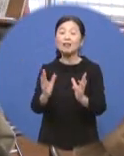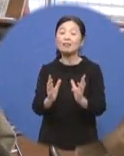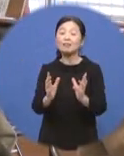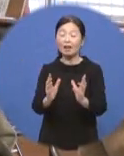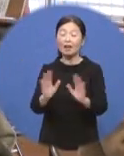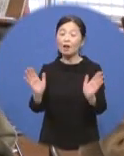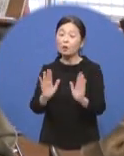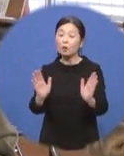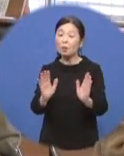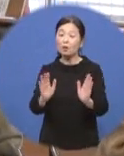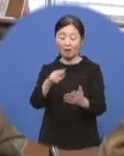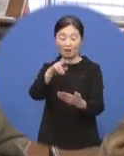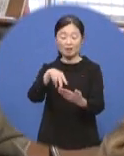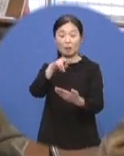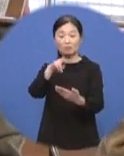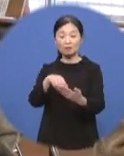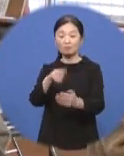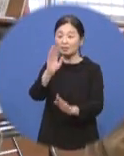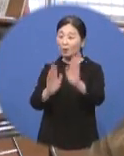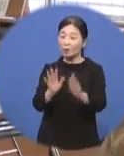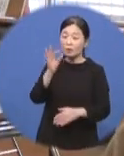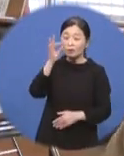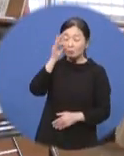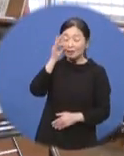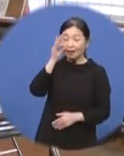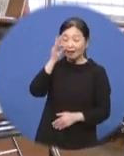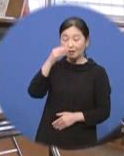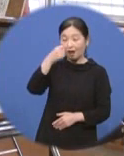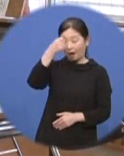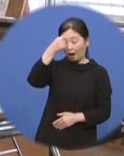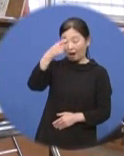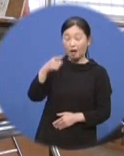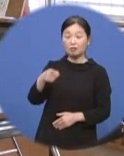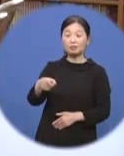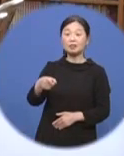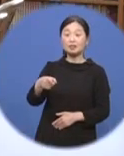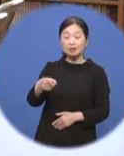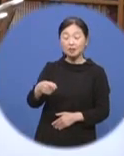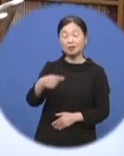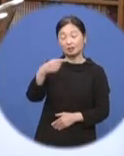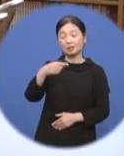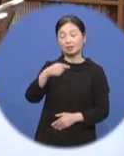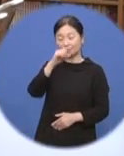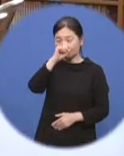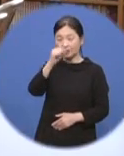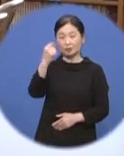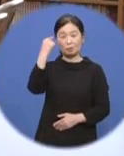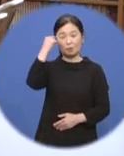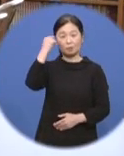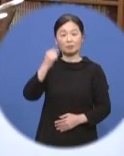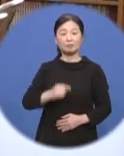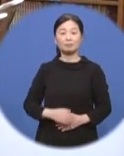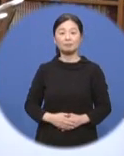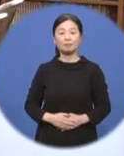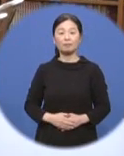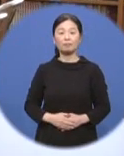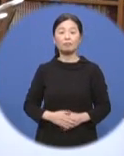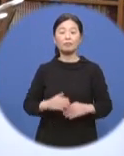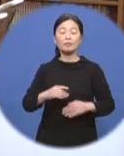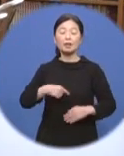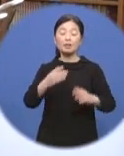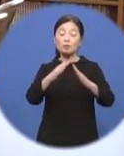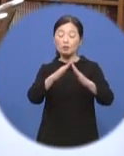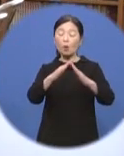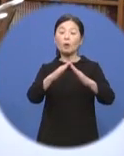ごく楽しそうで、生き生きしてていい傾向が見えたかなと思っています。家で眠っている本をみんなで分け合